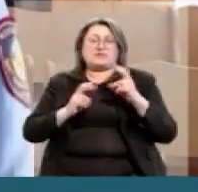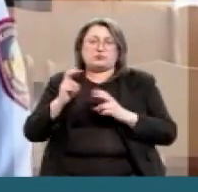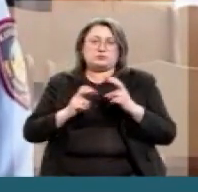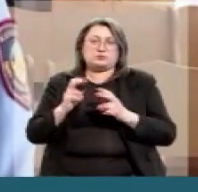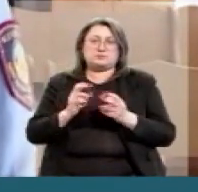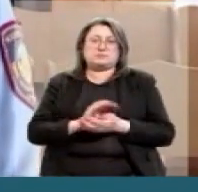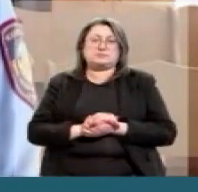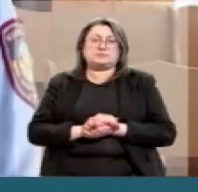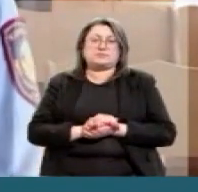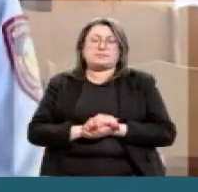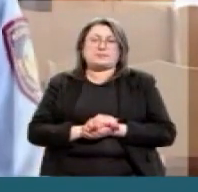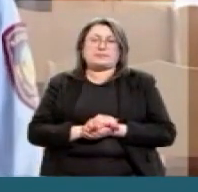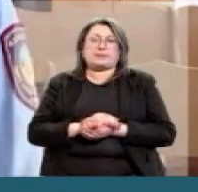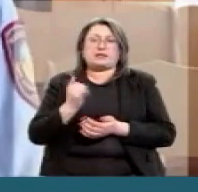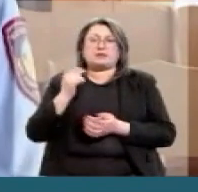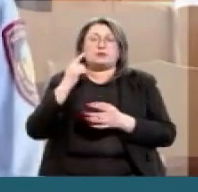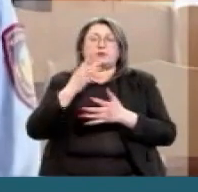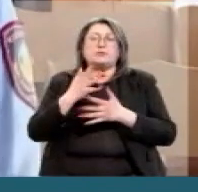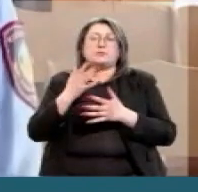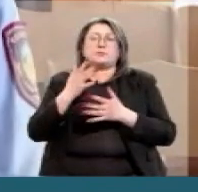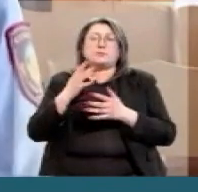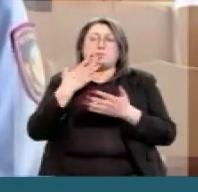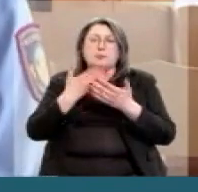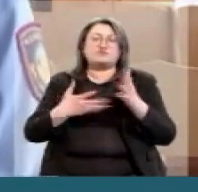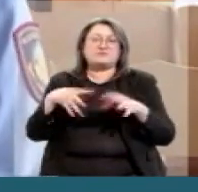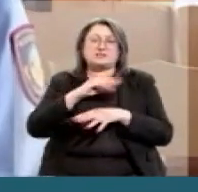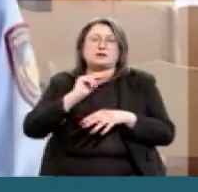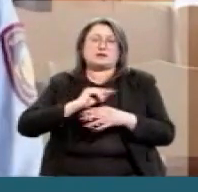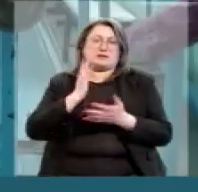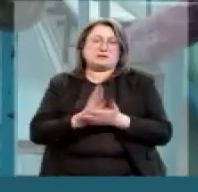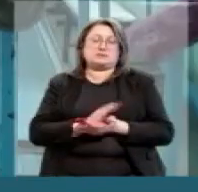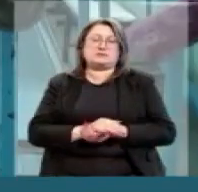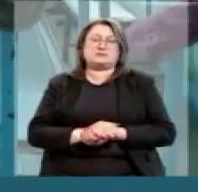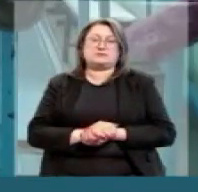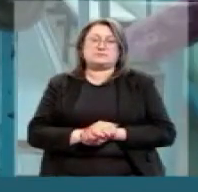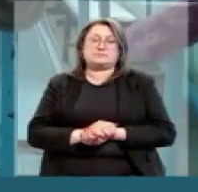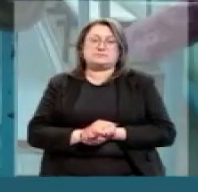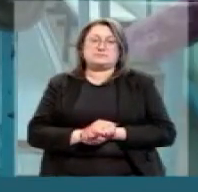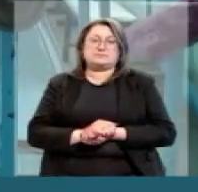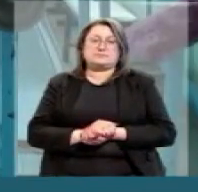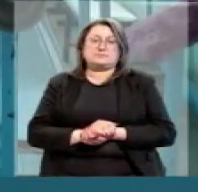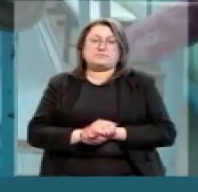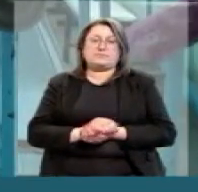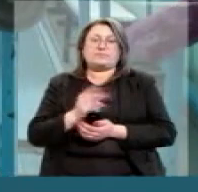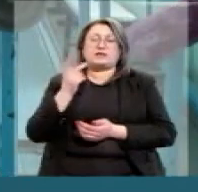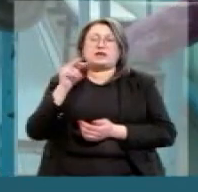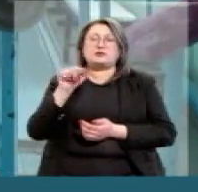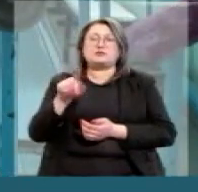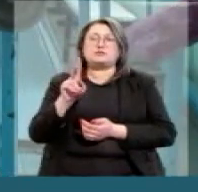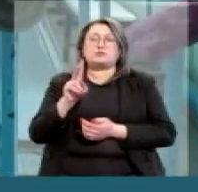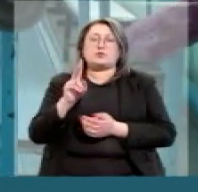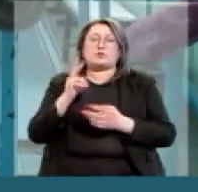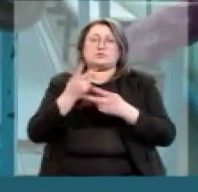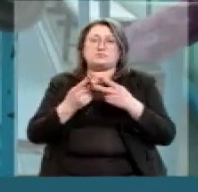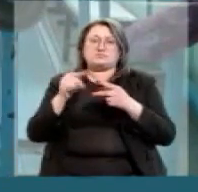қалыптасқан. 6-да ұйқыдан тұрады. Кейін жұмыстарына барып, тірліктермен айналысады. Мекемеде жазасын өтеп жатқандар үшін бос